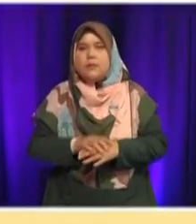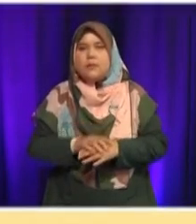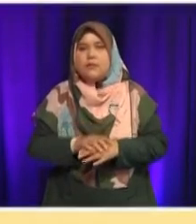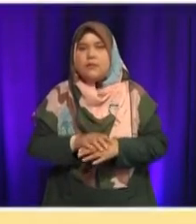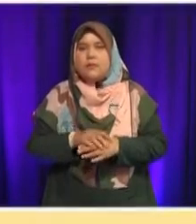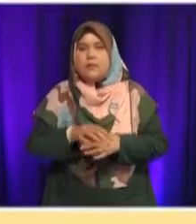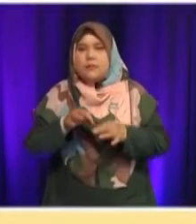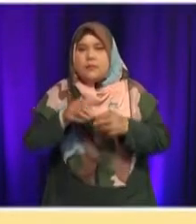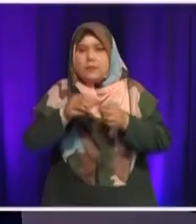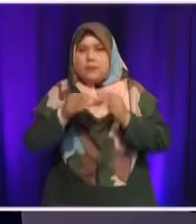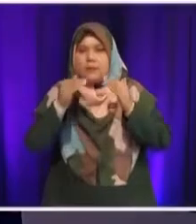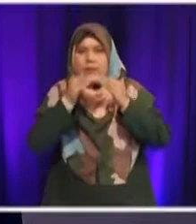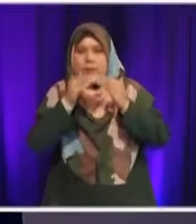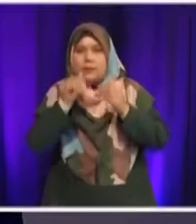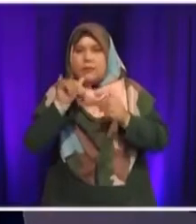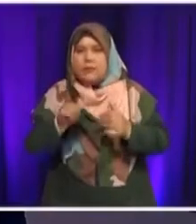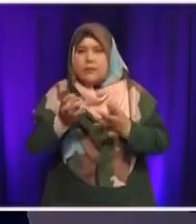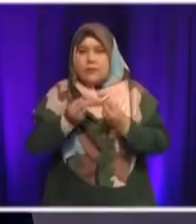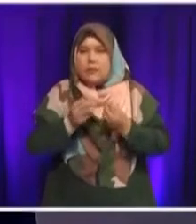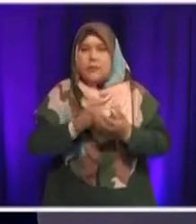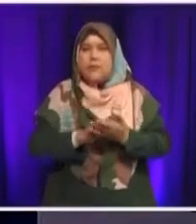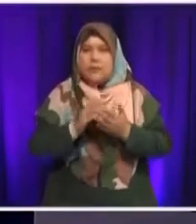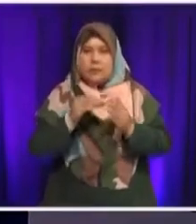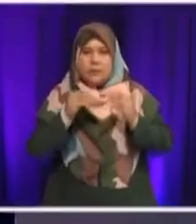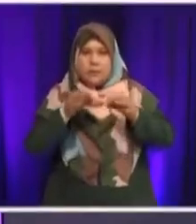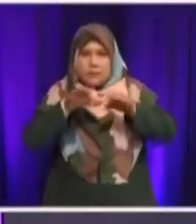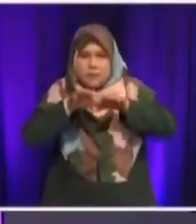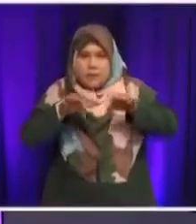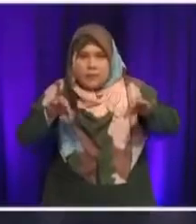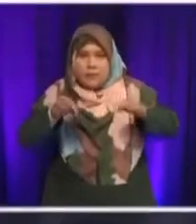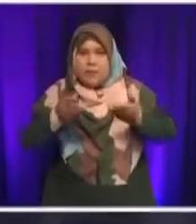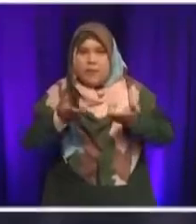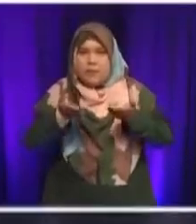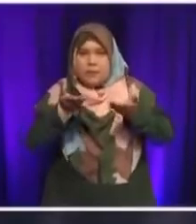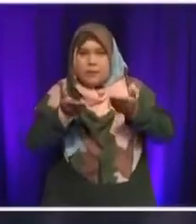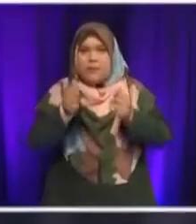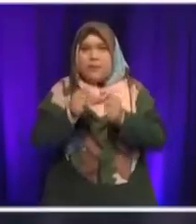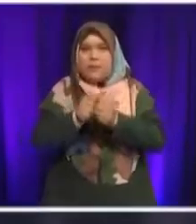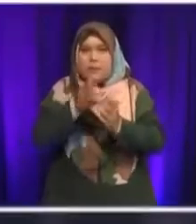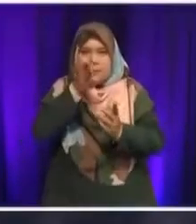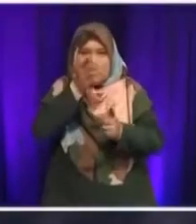menimbang dengan tepat macam mana Enggak menimbang dengan tepat Mari saya Tunjukkan cari menimbang dengan tepat